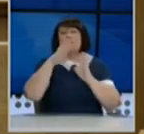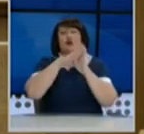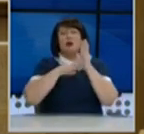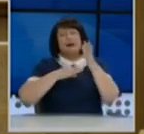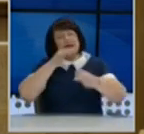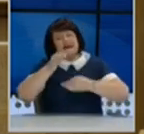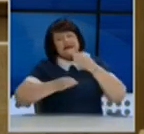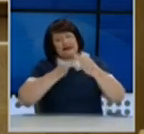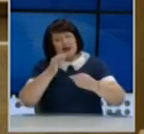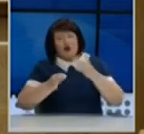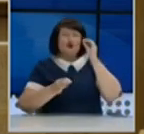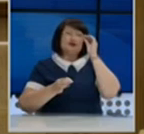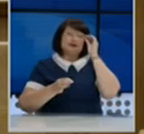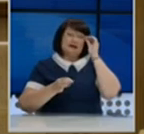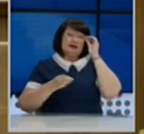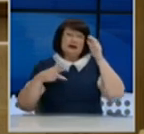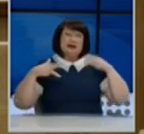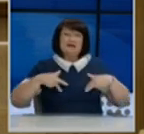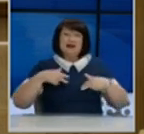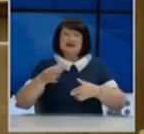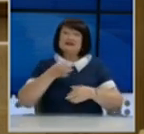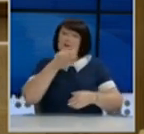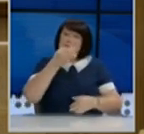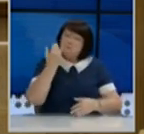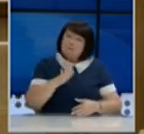δηλώσεις μίλησα για την ανάγκη